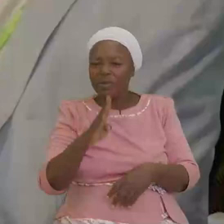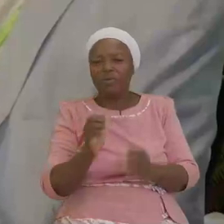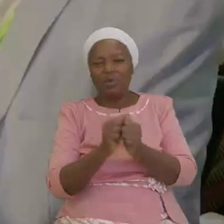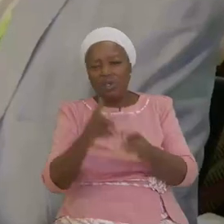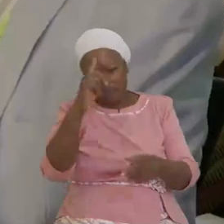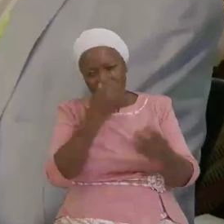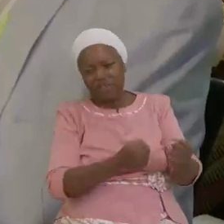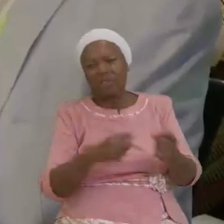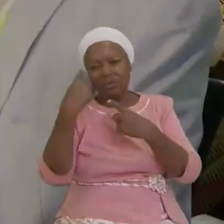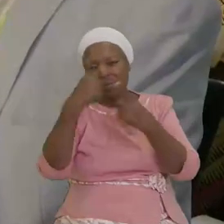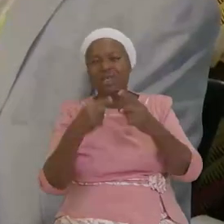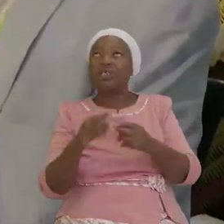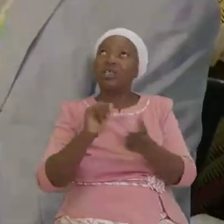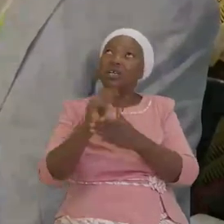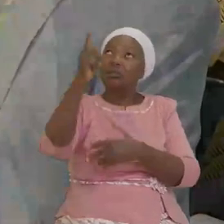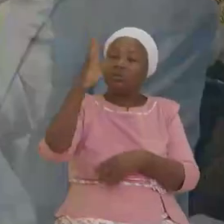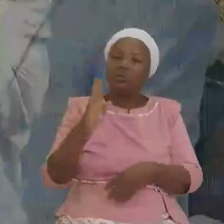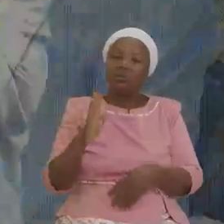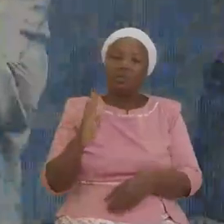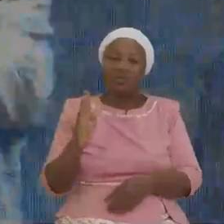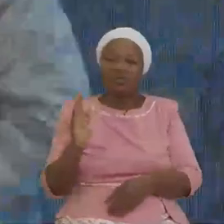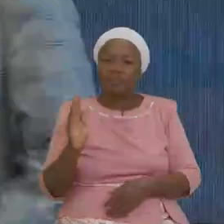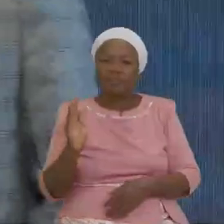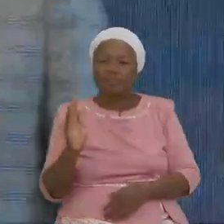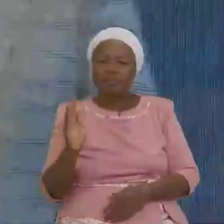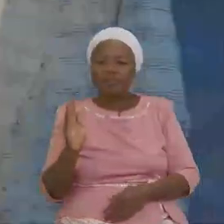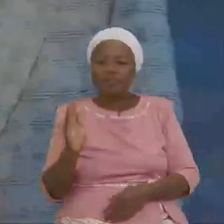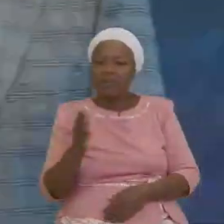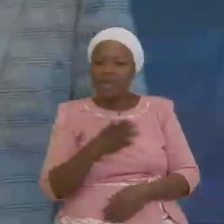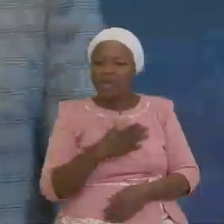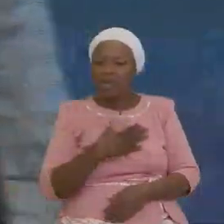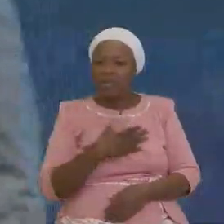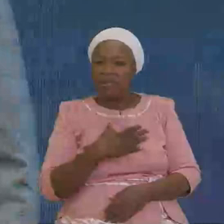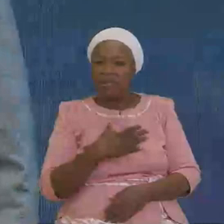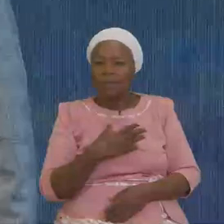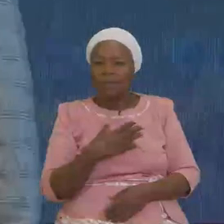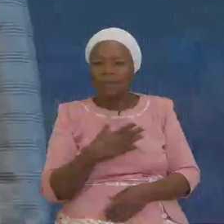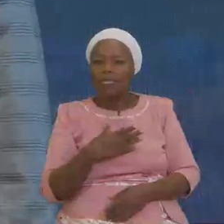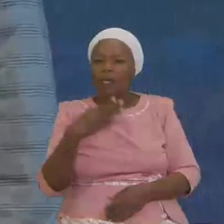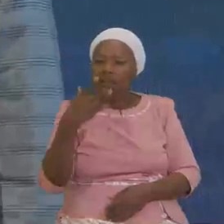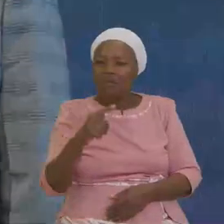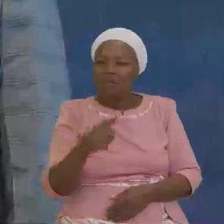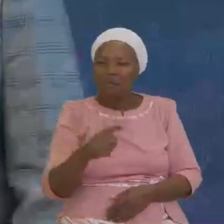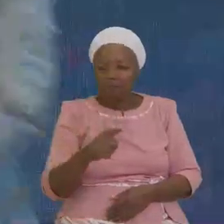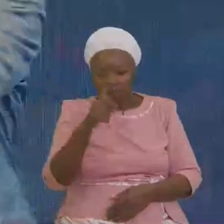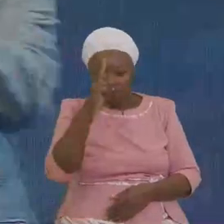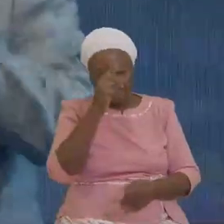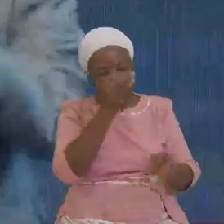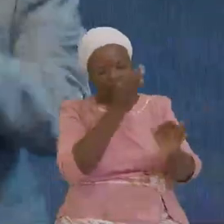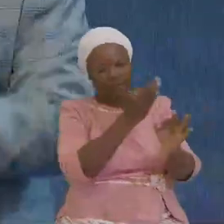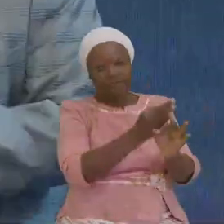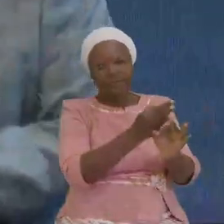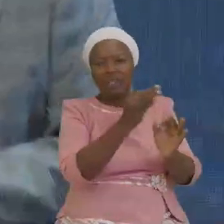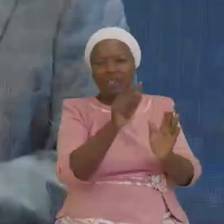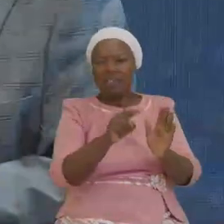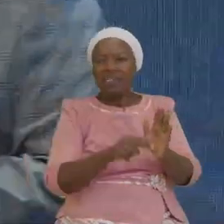à chaque minute, à chaque jour, comment pourrez-vous rester sans foi à